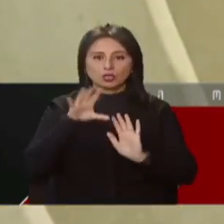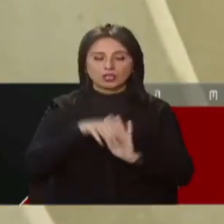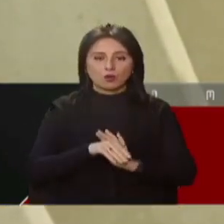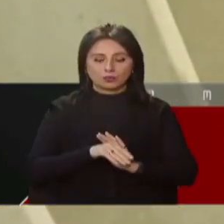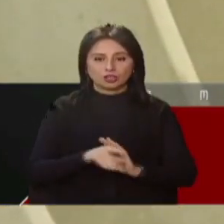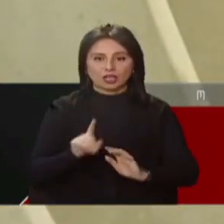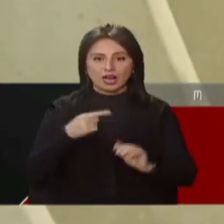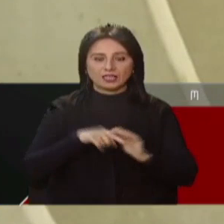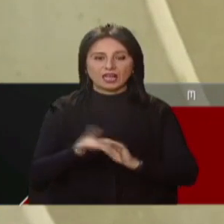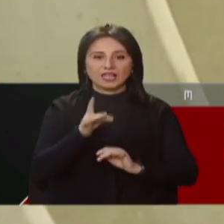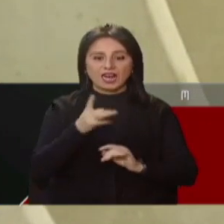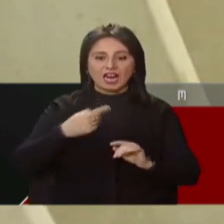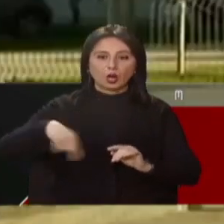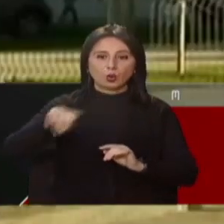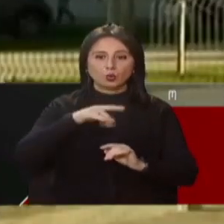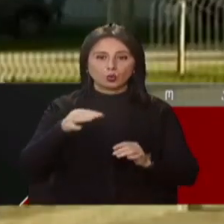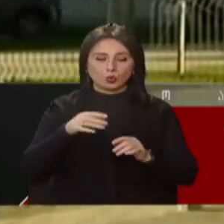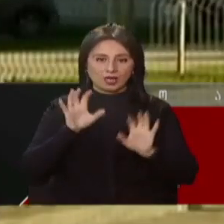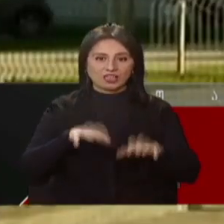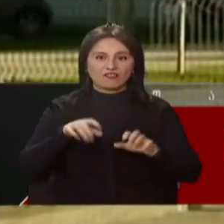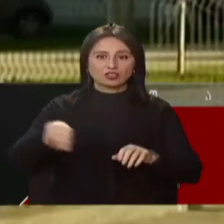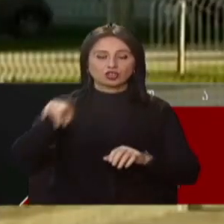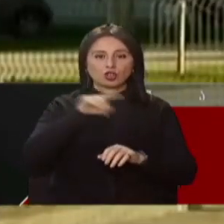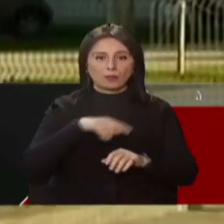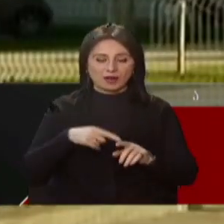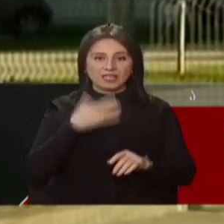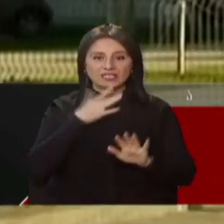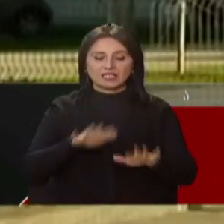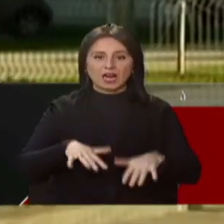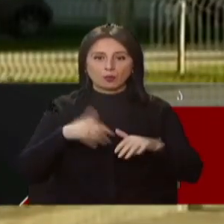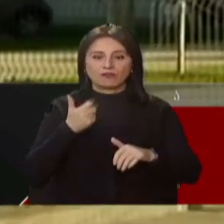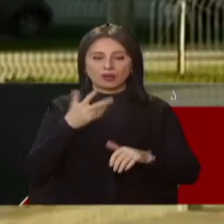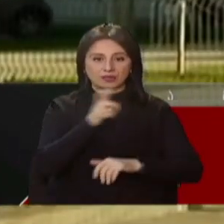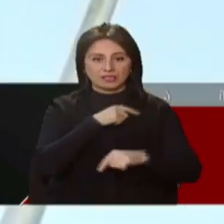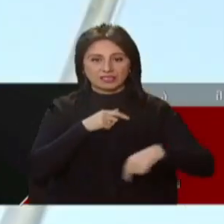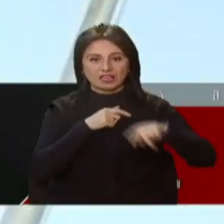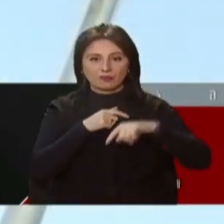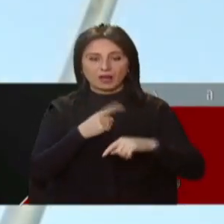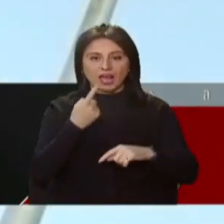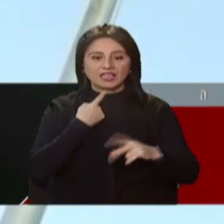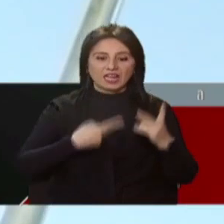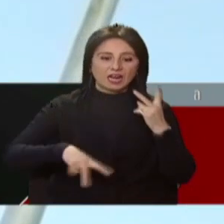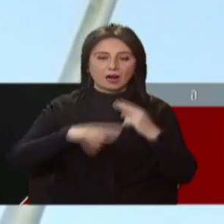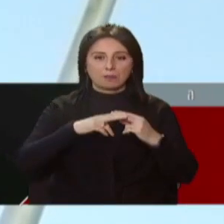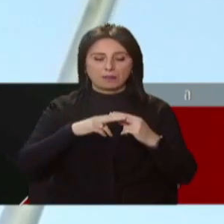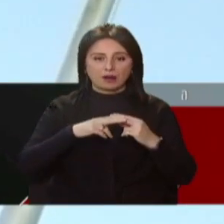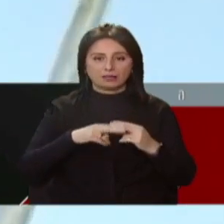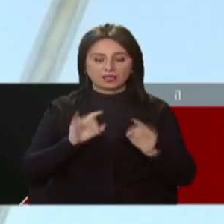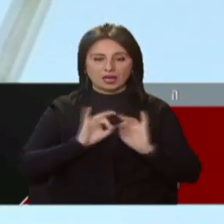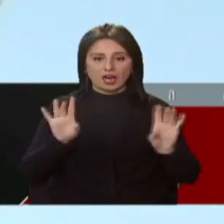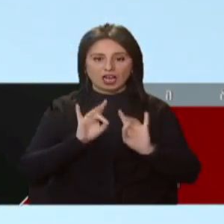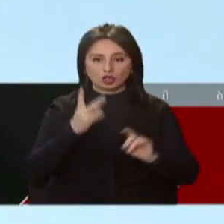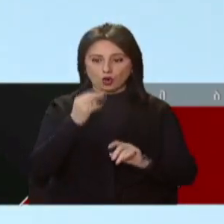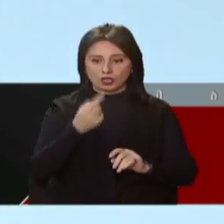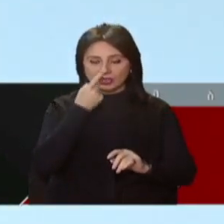რადგან რეგიონული ორგანიზაციების თავმჯდომარეებმა და საკრებულოს რამდენიმე წევრმა ერთხმად ერთად გააჟღერეს